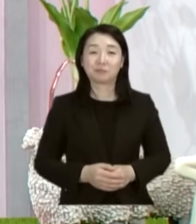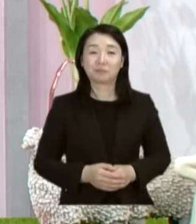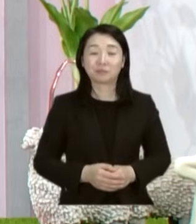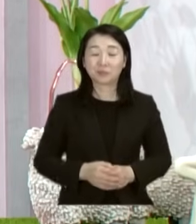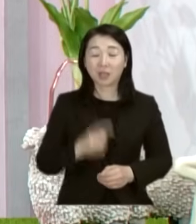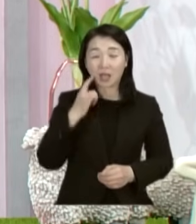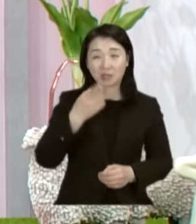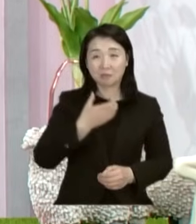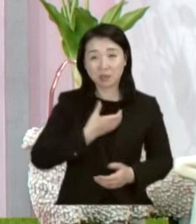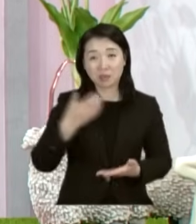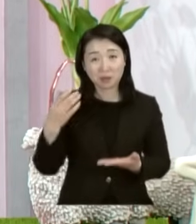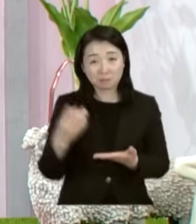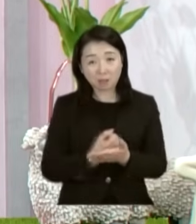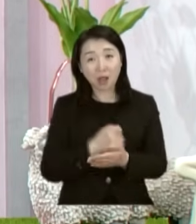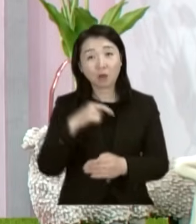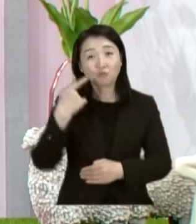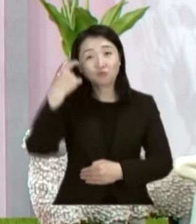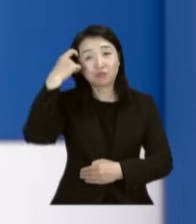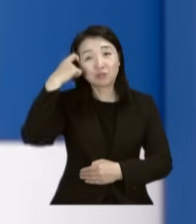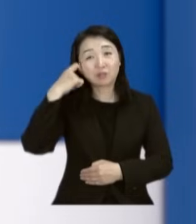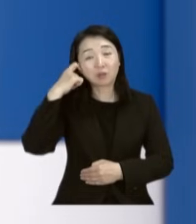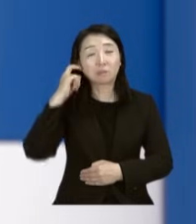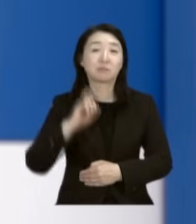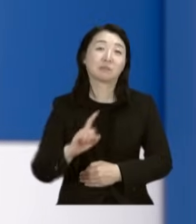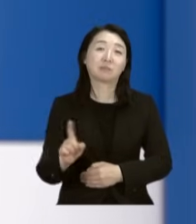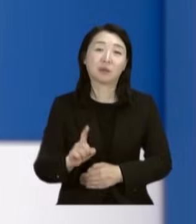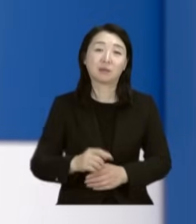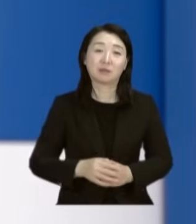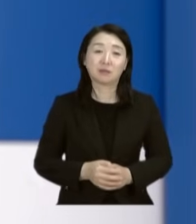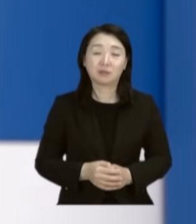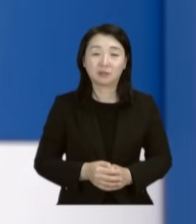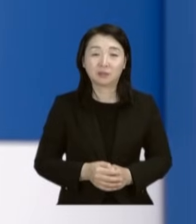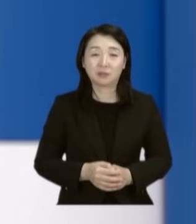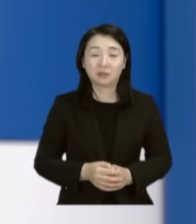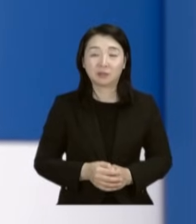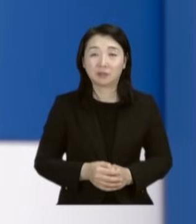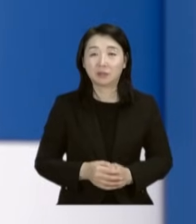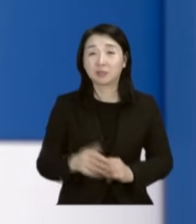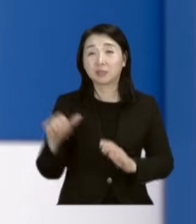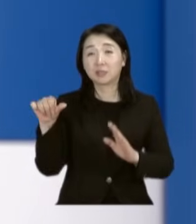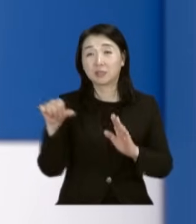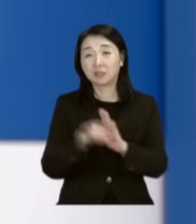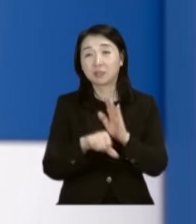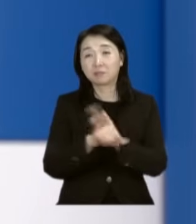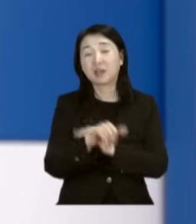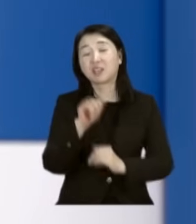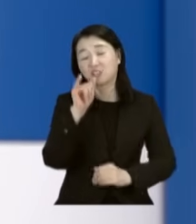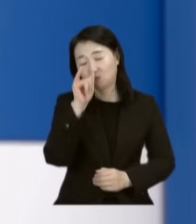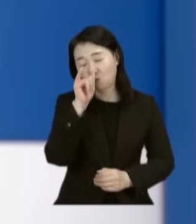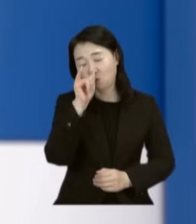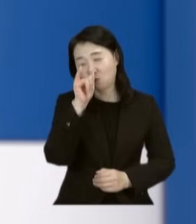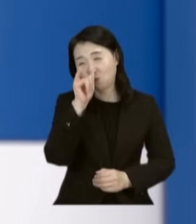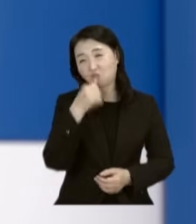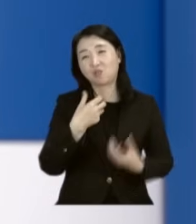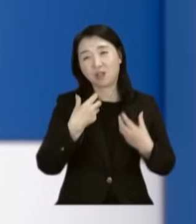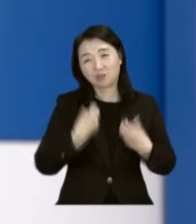금메달을 따고 나서 느낀 거는 제가 그 실패들 중간에 분명히 있었거든요